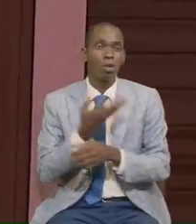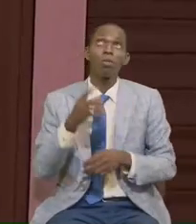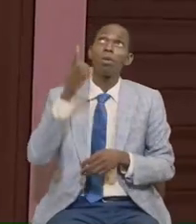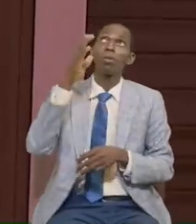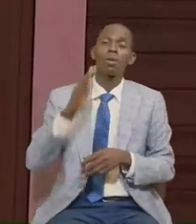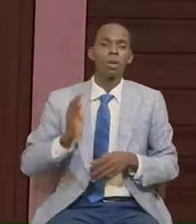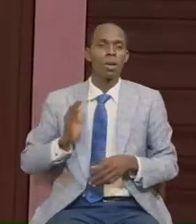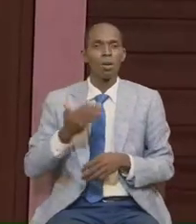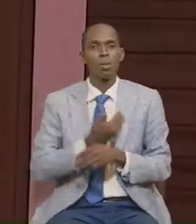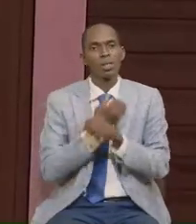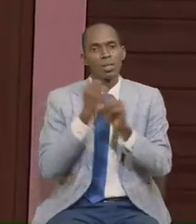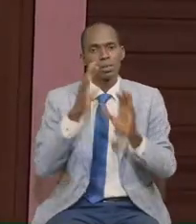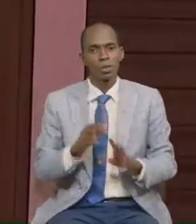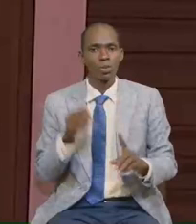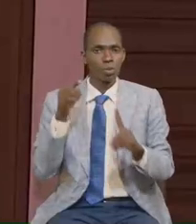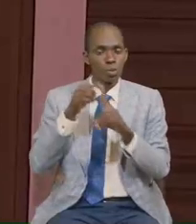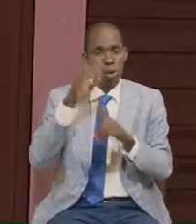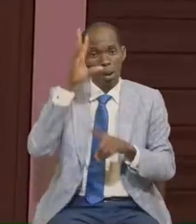été manifestés,